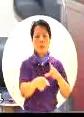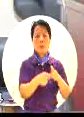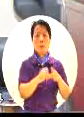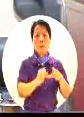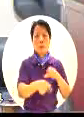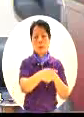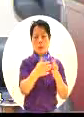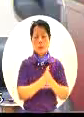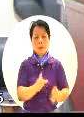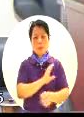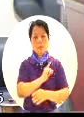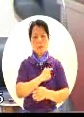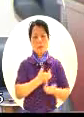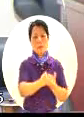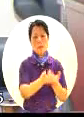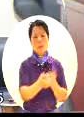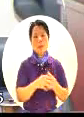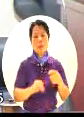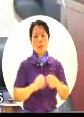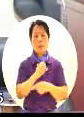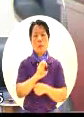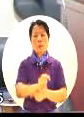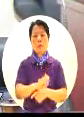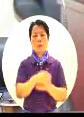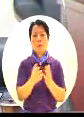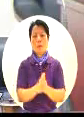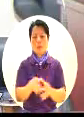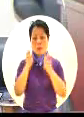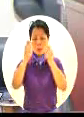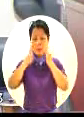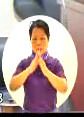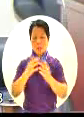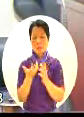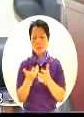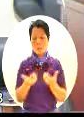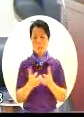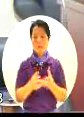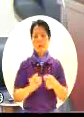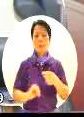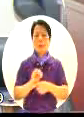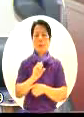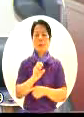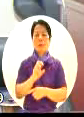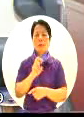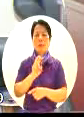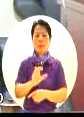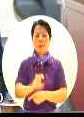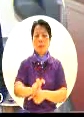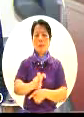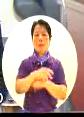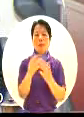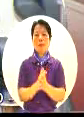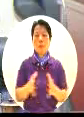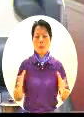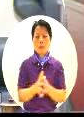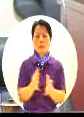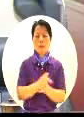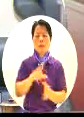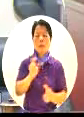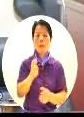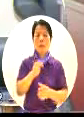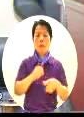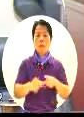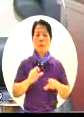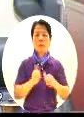住家己分的40%，高雄区起码会当分20%。300公顷，20%偌济？60公顷哈，定